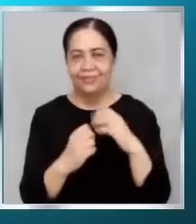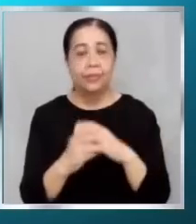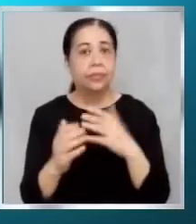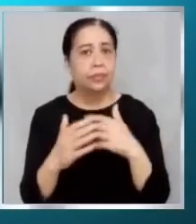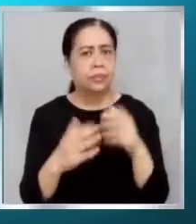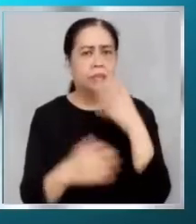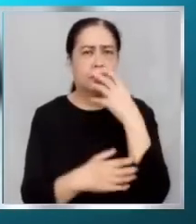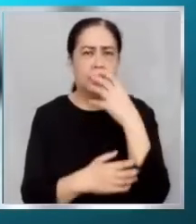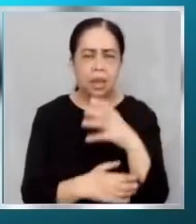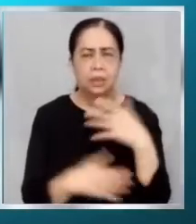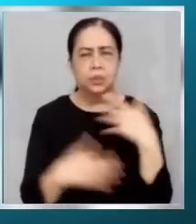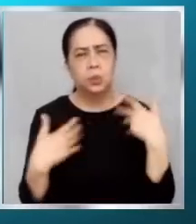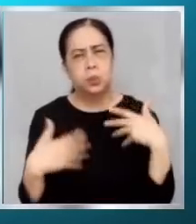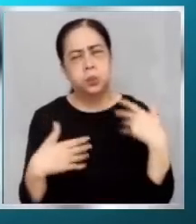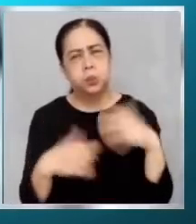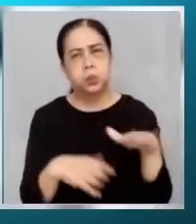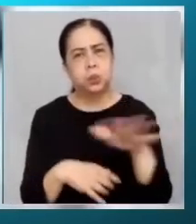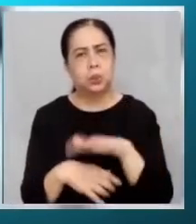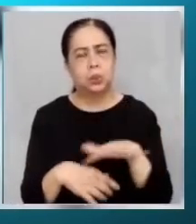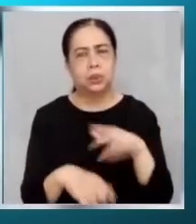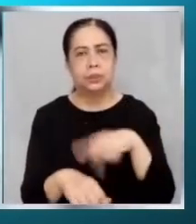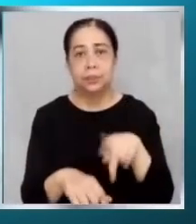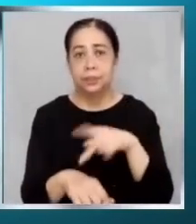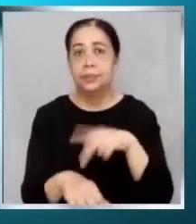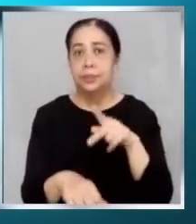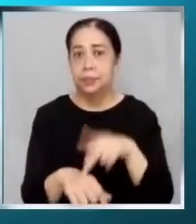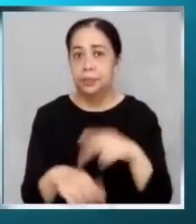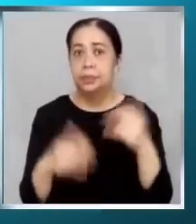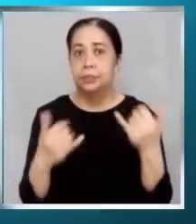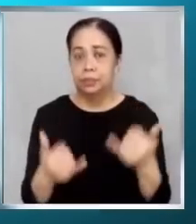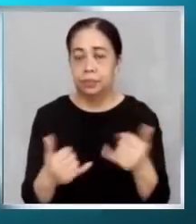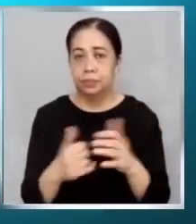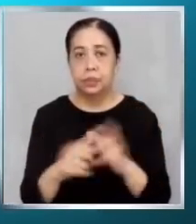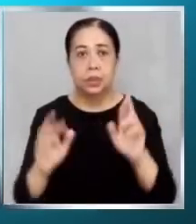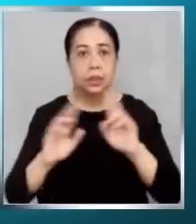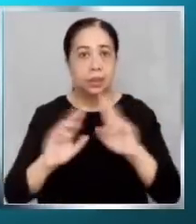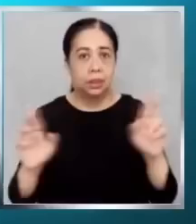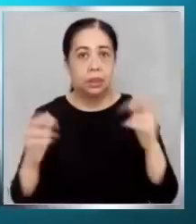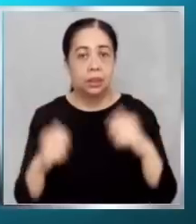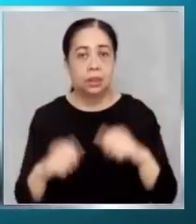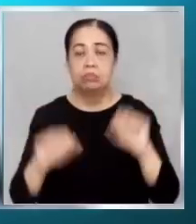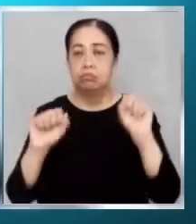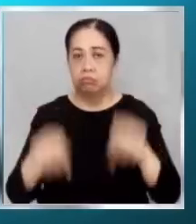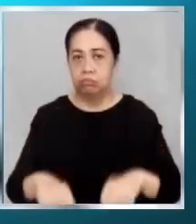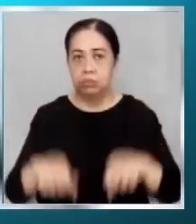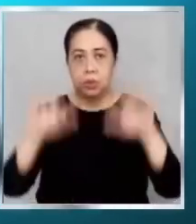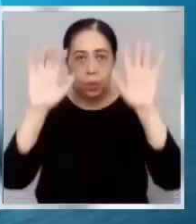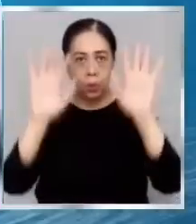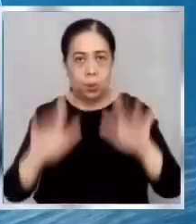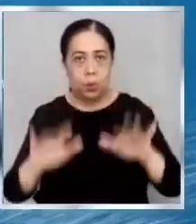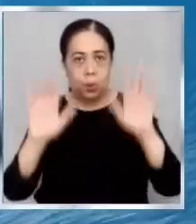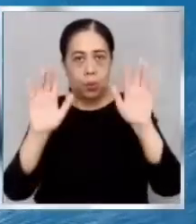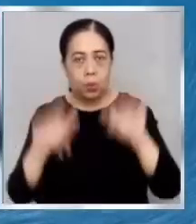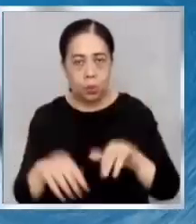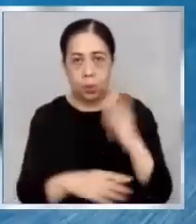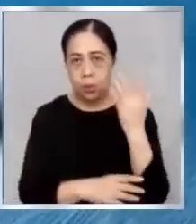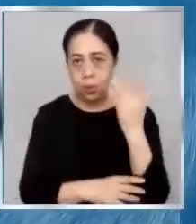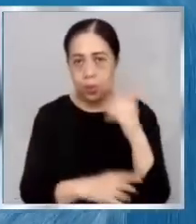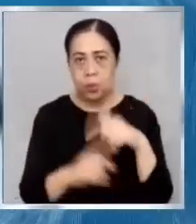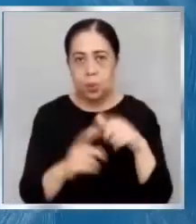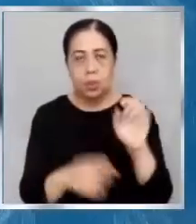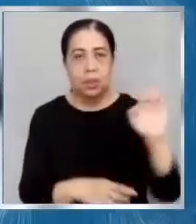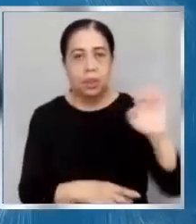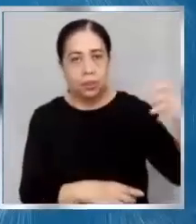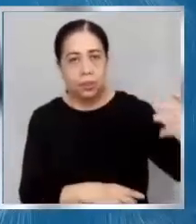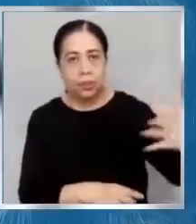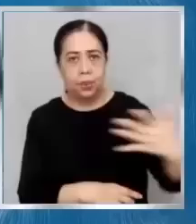at maalinsangan sa malaking bahagi ng bansa ngayon, maging handa pa rin sa posibleng pag-ulan. Bukod kasi sa easterlies,